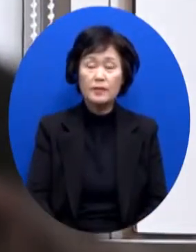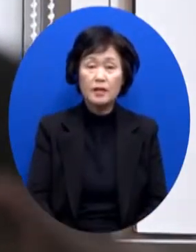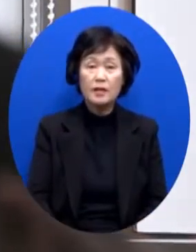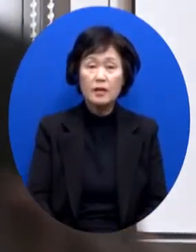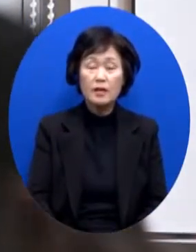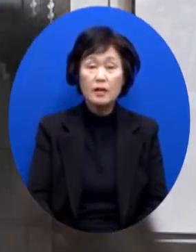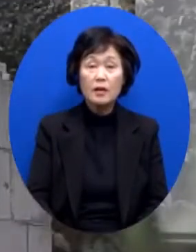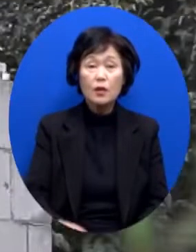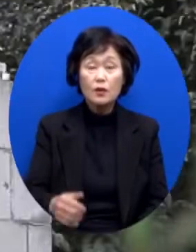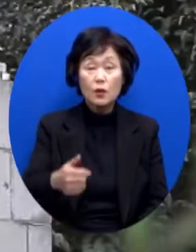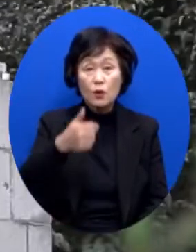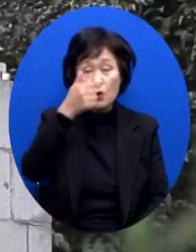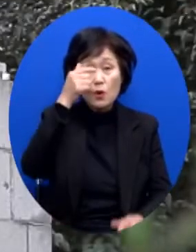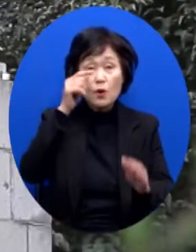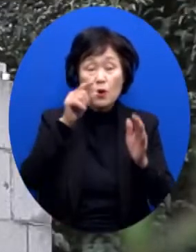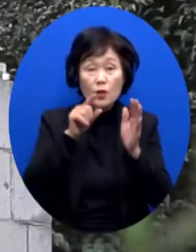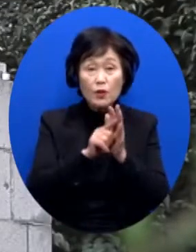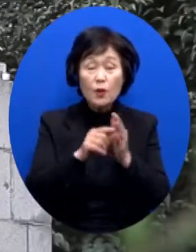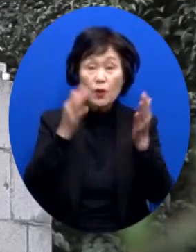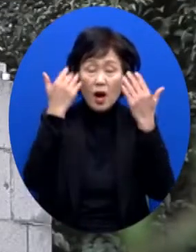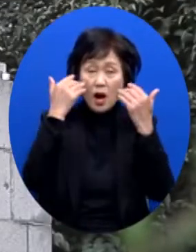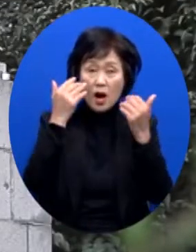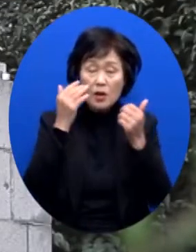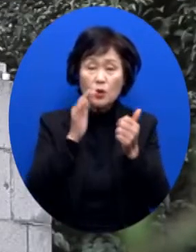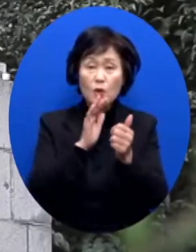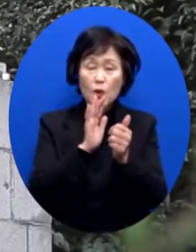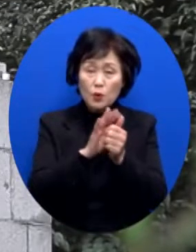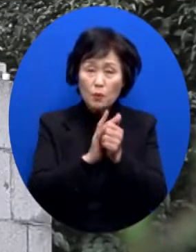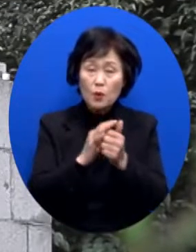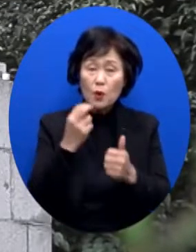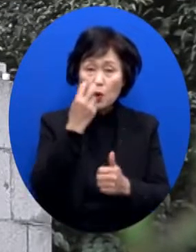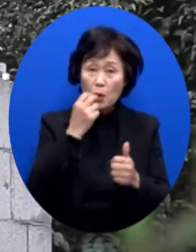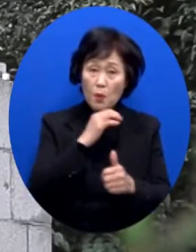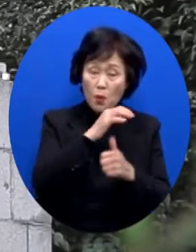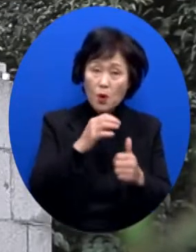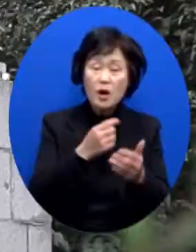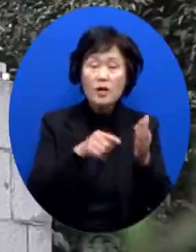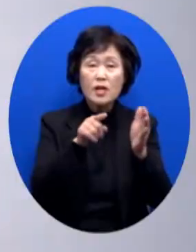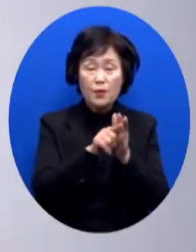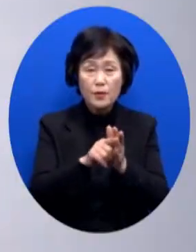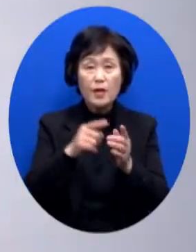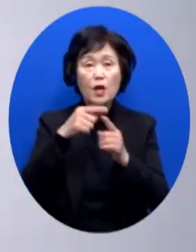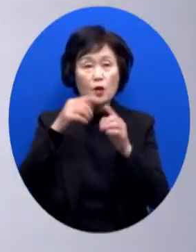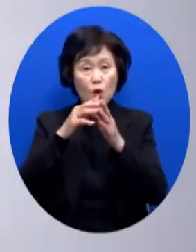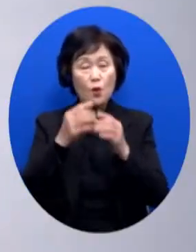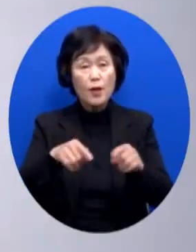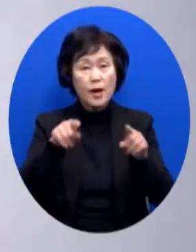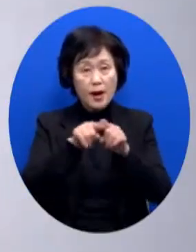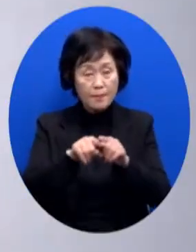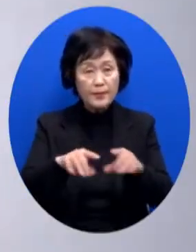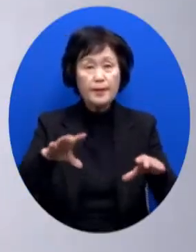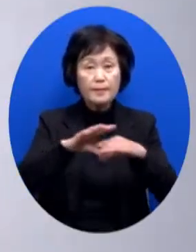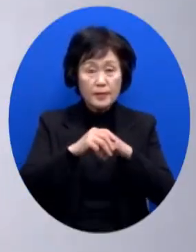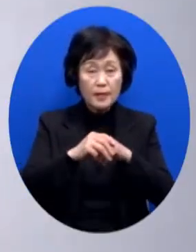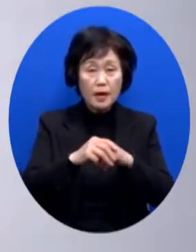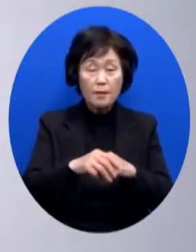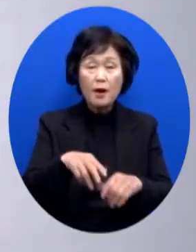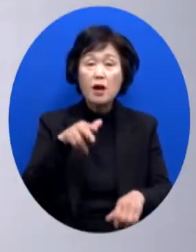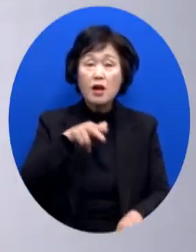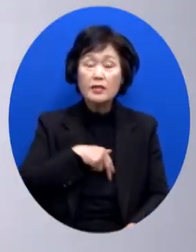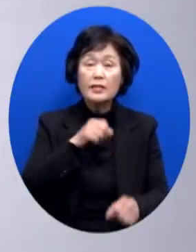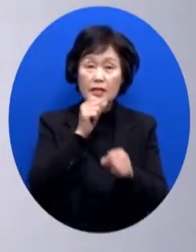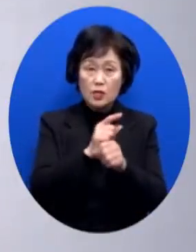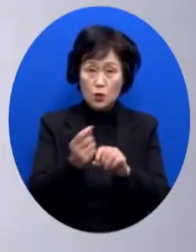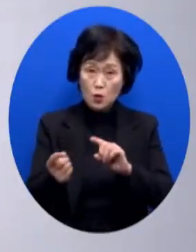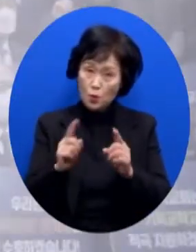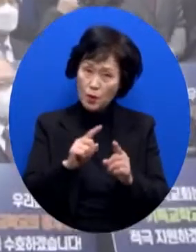수 운동회 범 기독교학교 단체와 한국 교회가 손에 맞닿 만큼 기독 싸게 정체성이 회복될 수